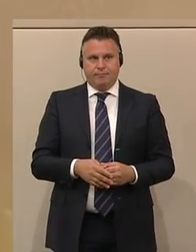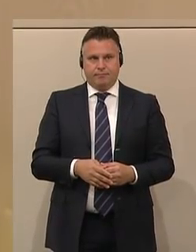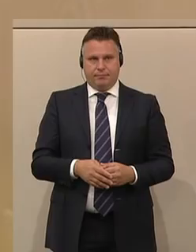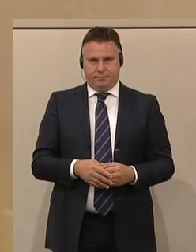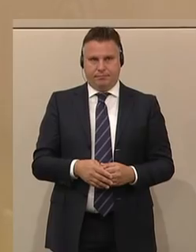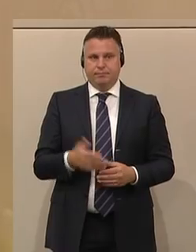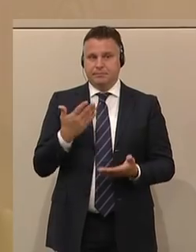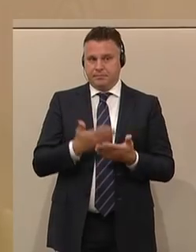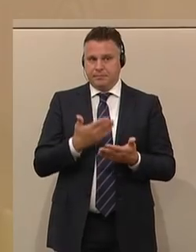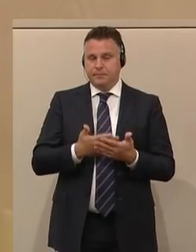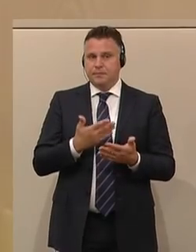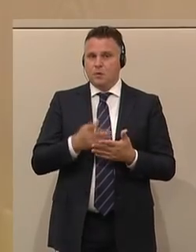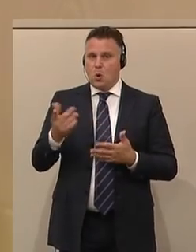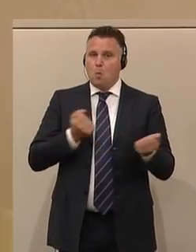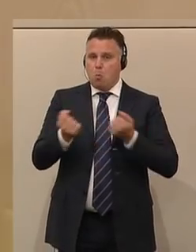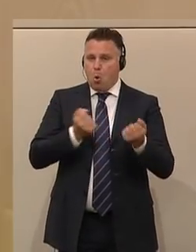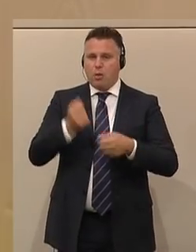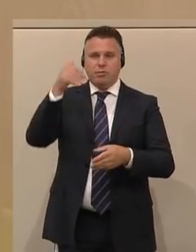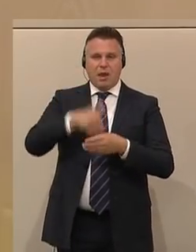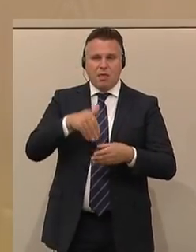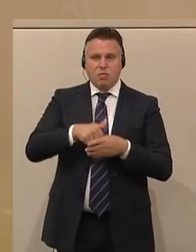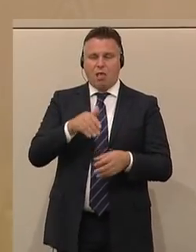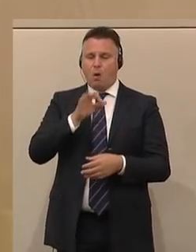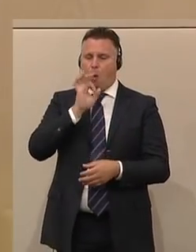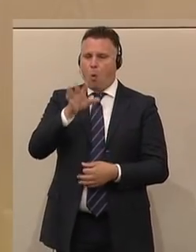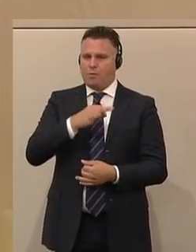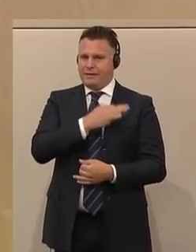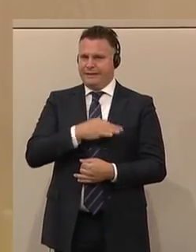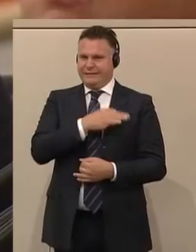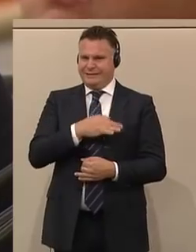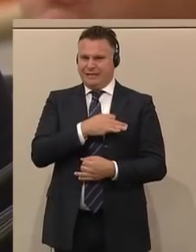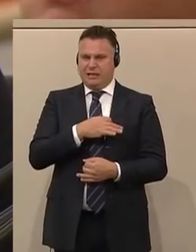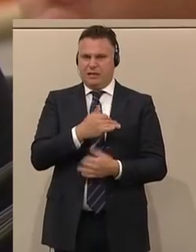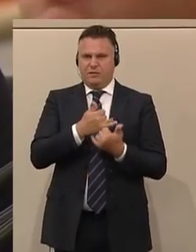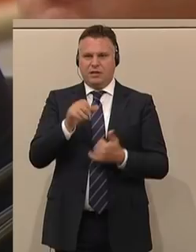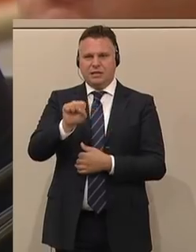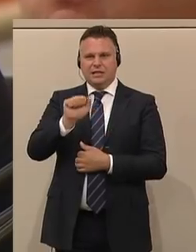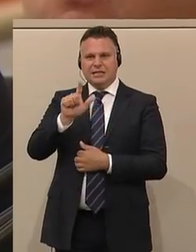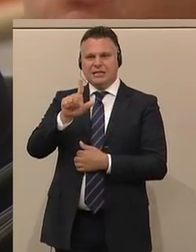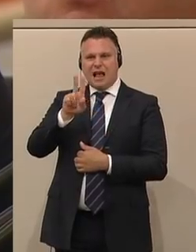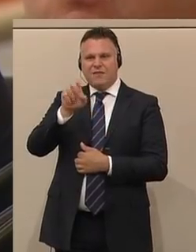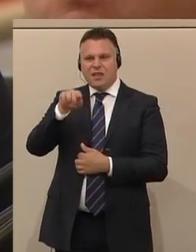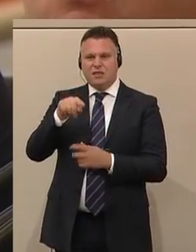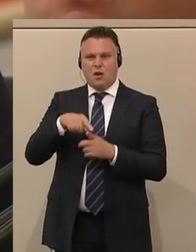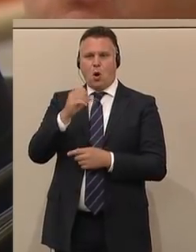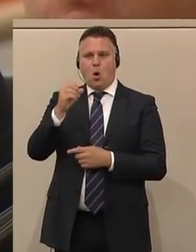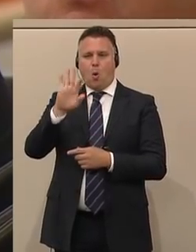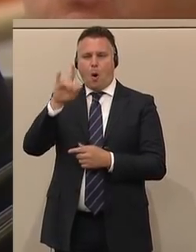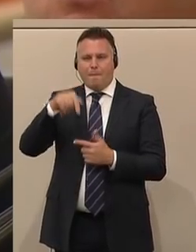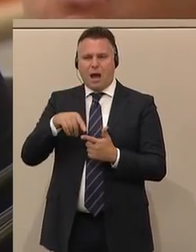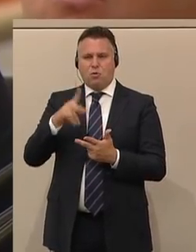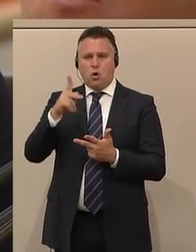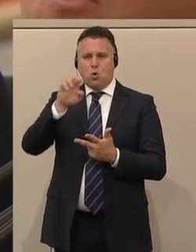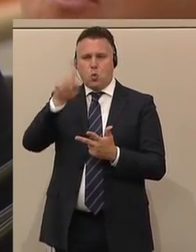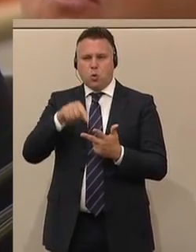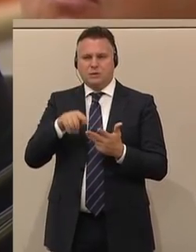Ich halte das für seelenlose Politik, die Sie vorantreiben, diese Achsen von Salvini über Orban, über Seehofer bis Kurz. Das